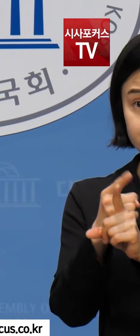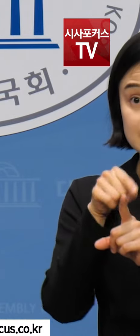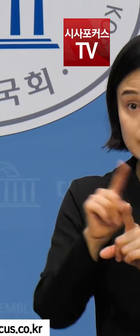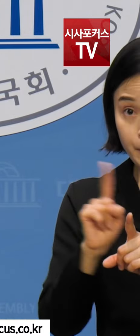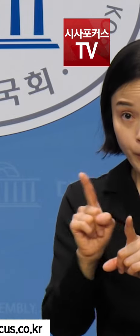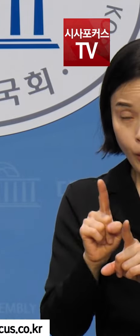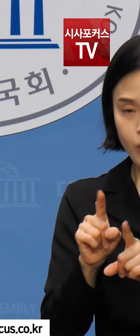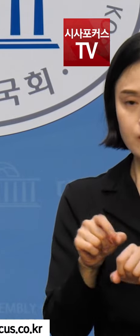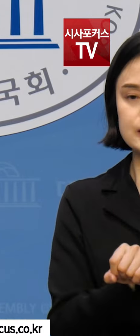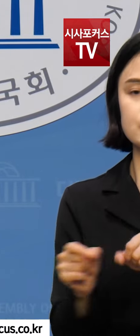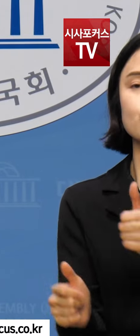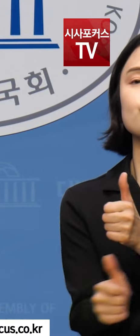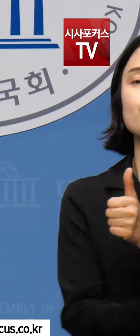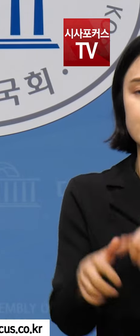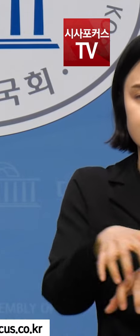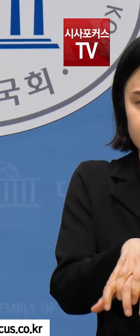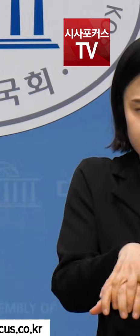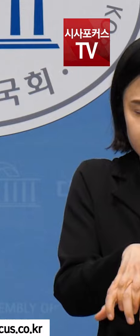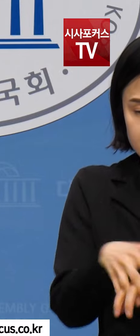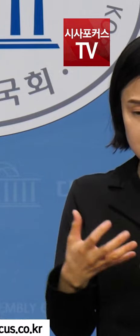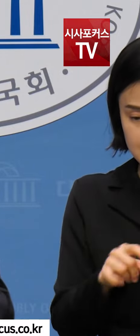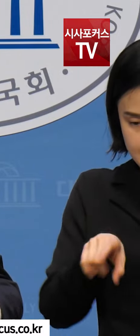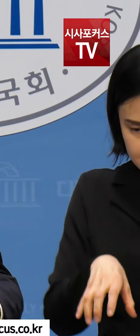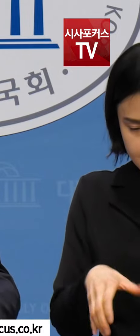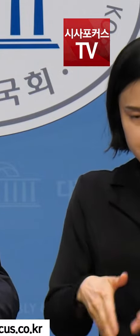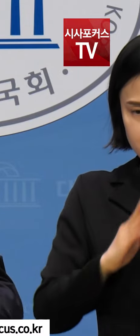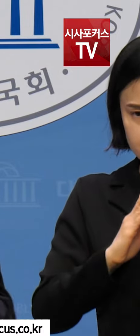당내에 설치하도록 하겠습니다.